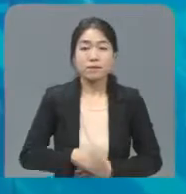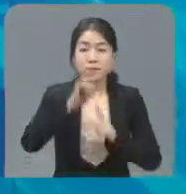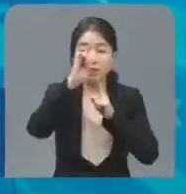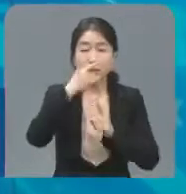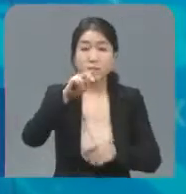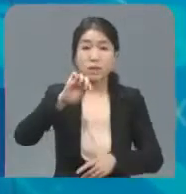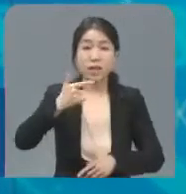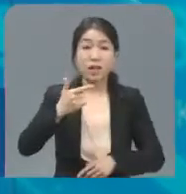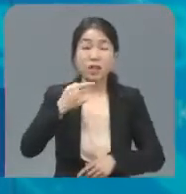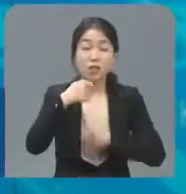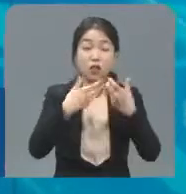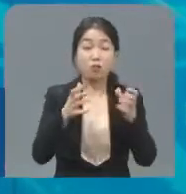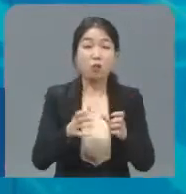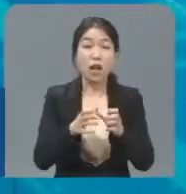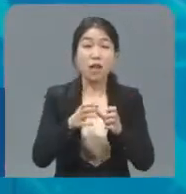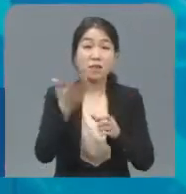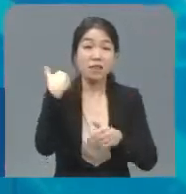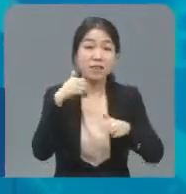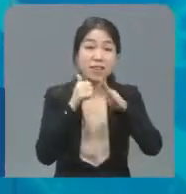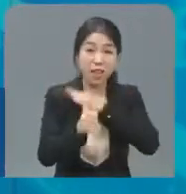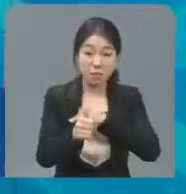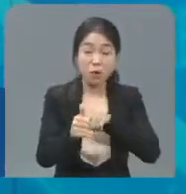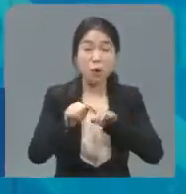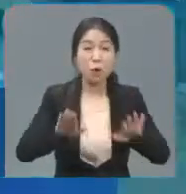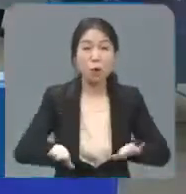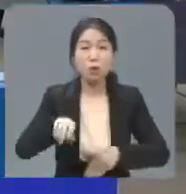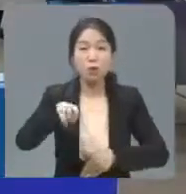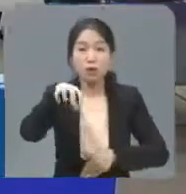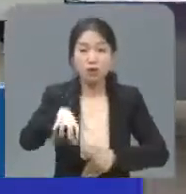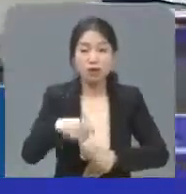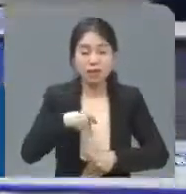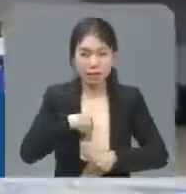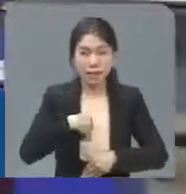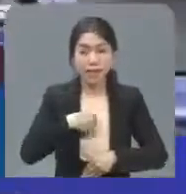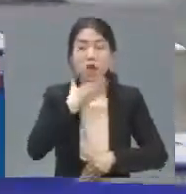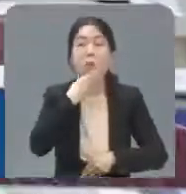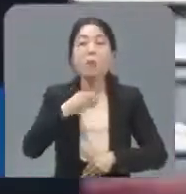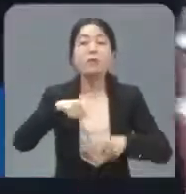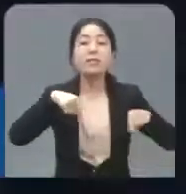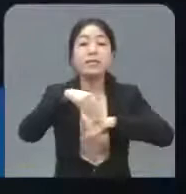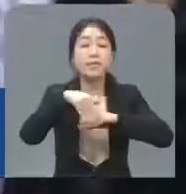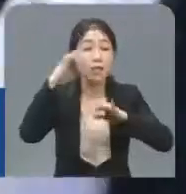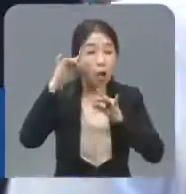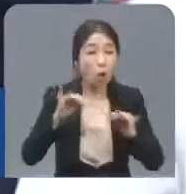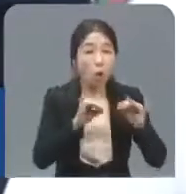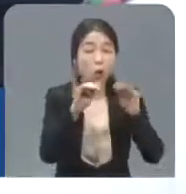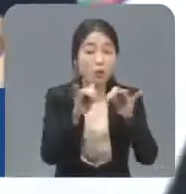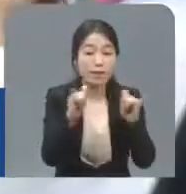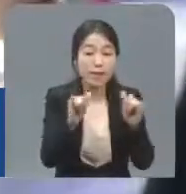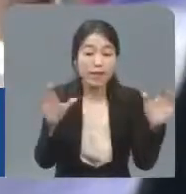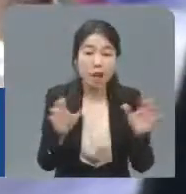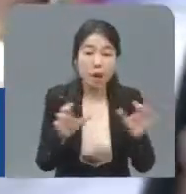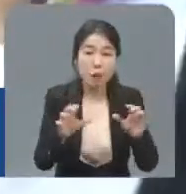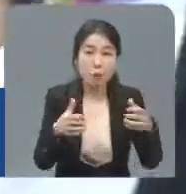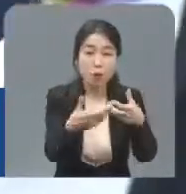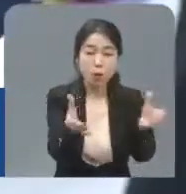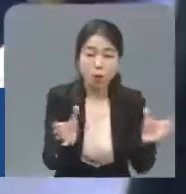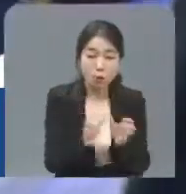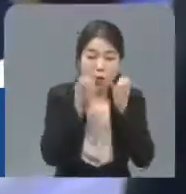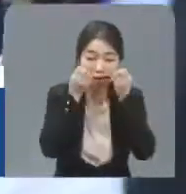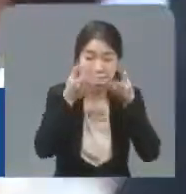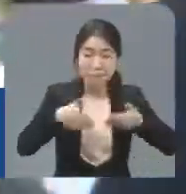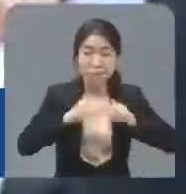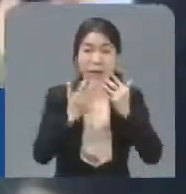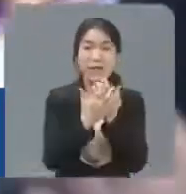이낙연 더불어민주당 전 대표가 오늘 광주에서 자신의 복지 정책에 공감하는 시민들로 구성된 포럼